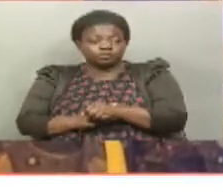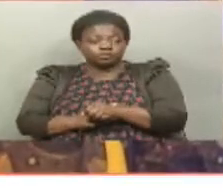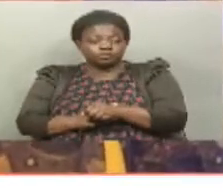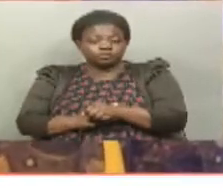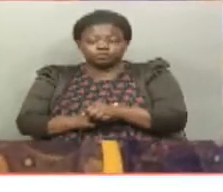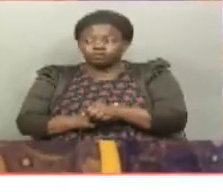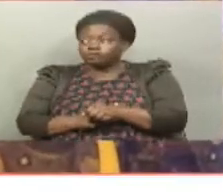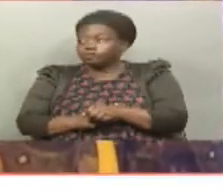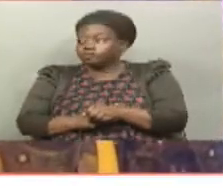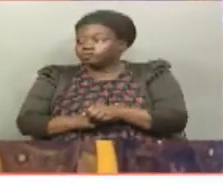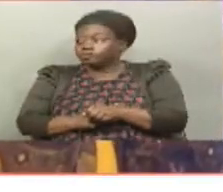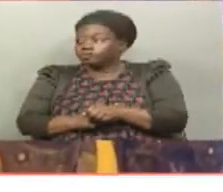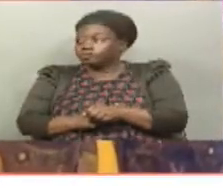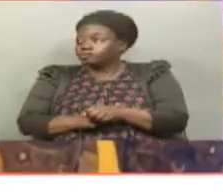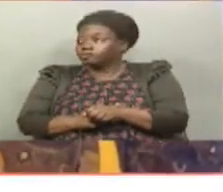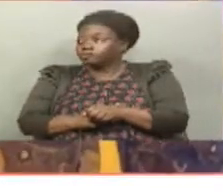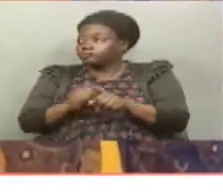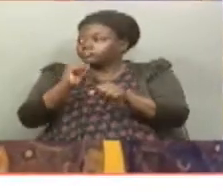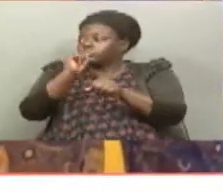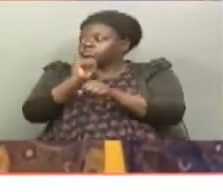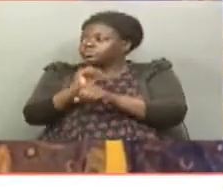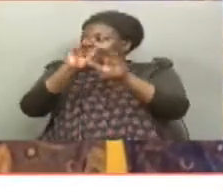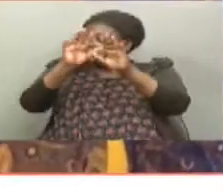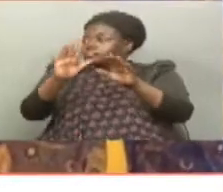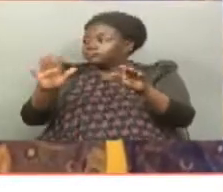Abasajjose bakoze omulimu munene.